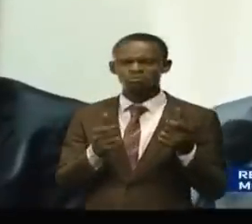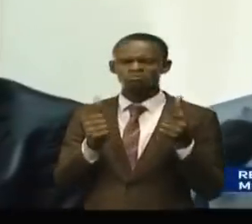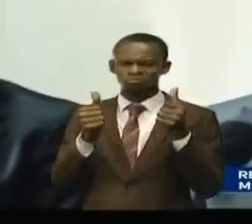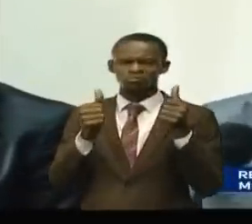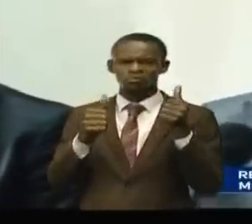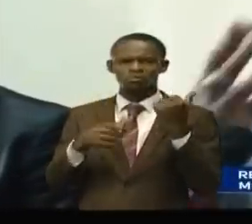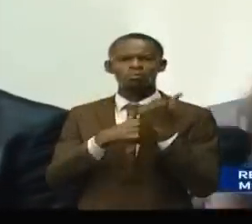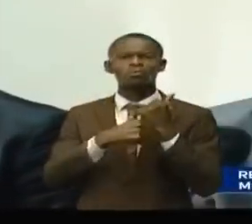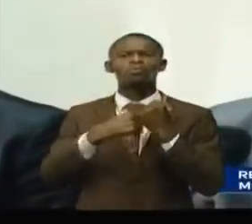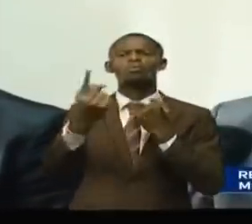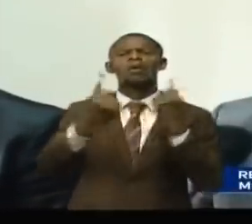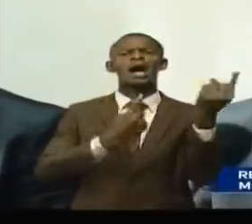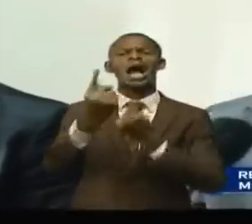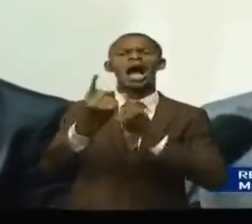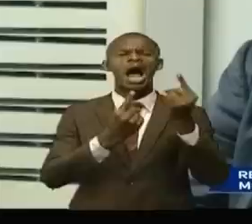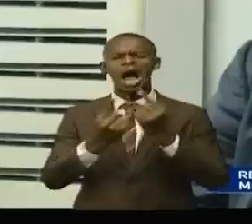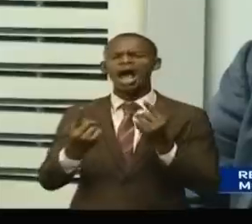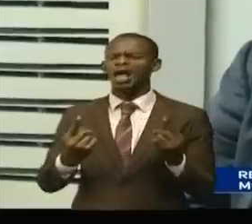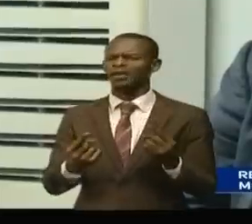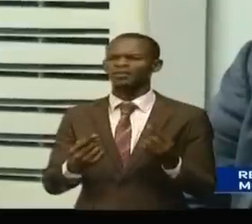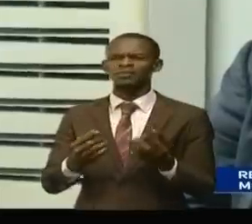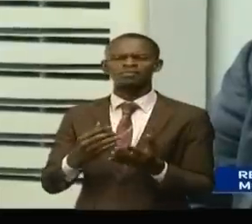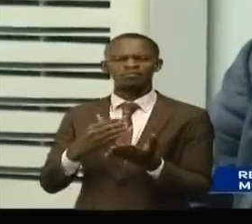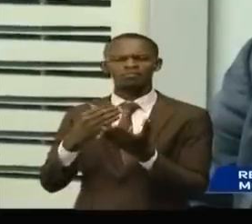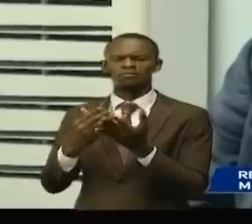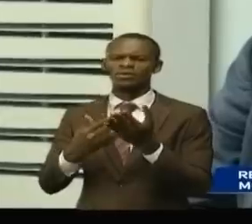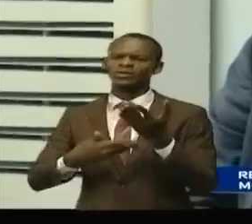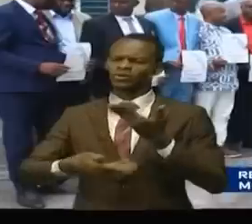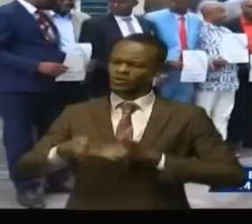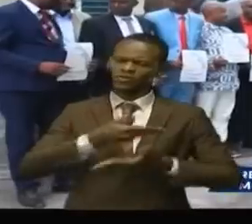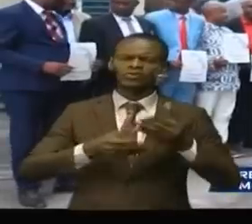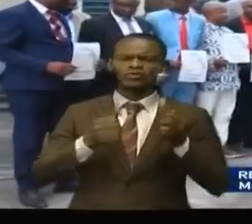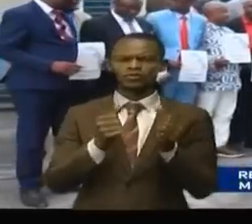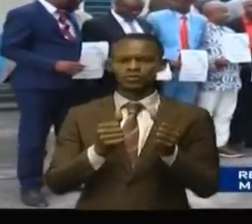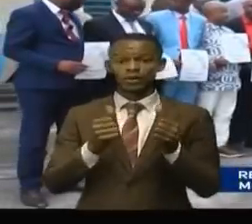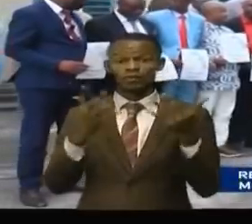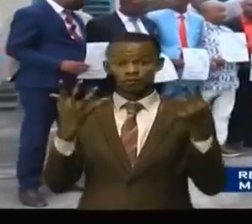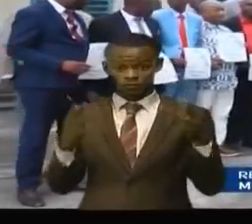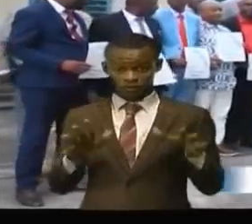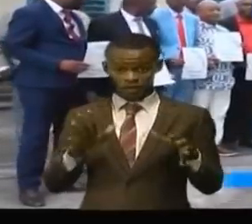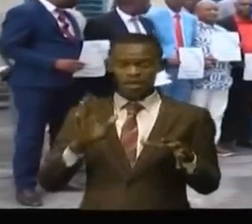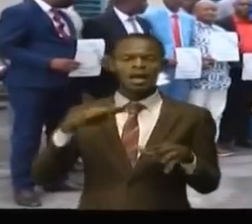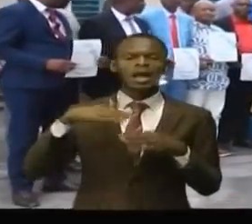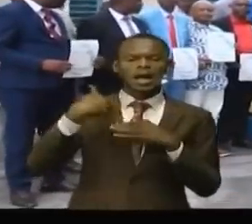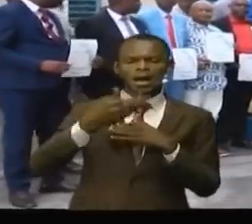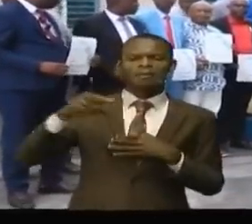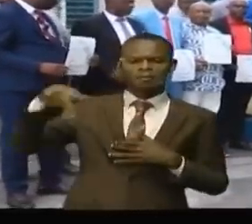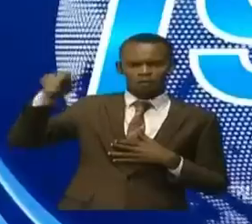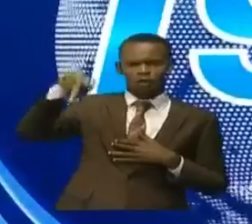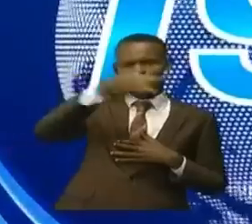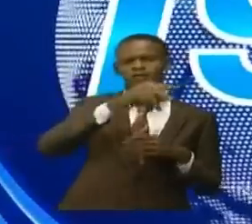des eaux Kinshasa, ce sera bientôt le tour des responsables d'agences évoluant dans les entités provinciales.